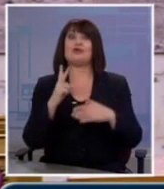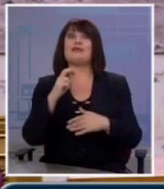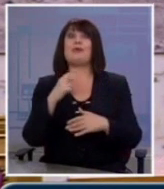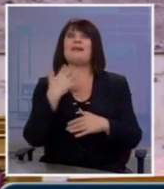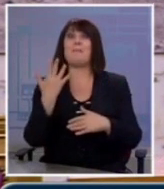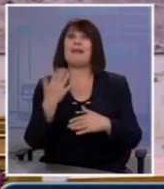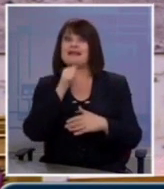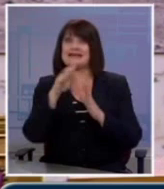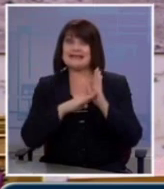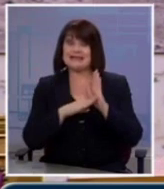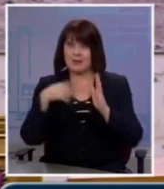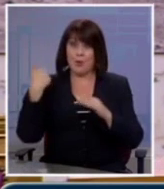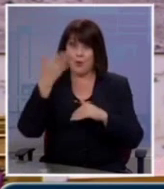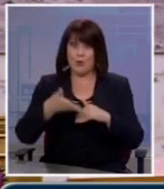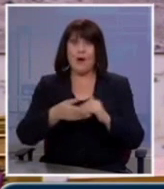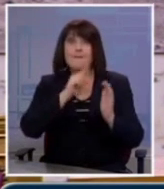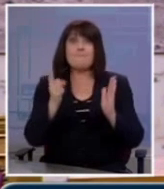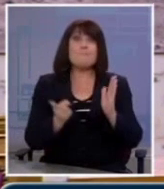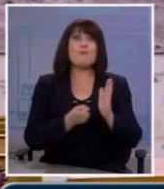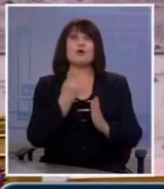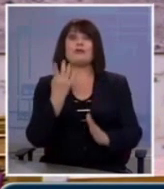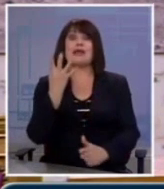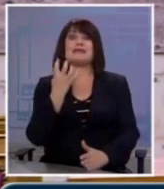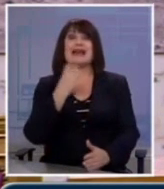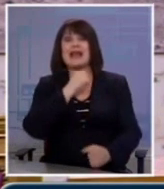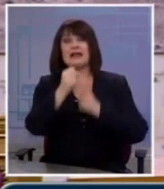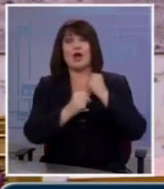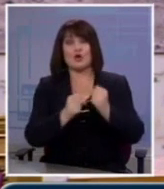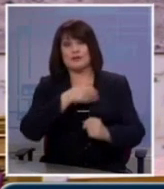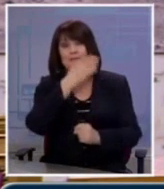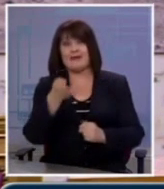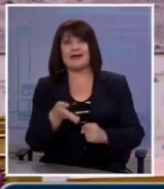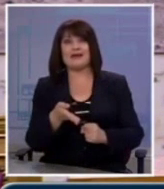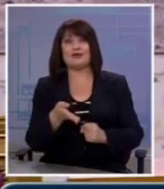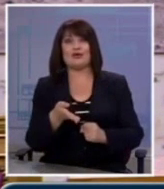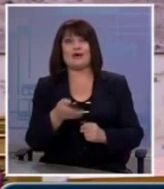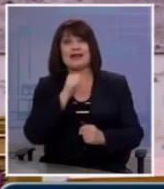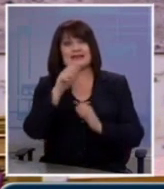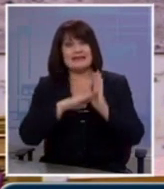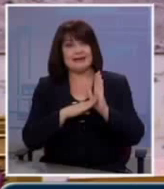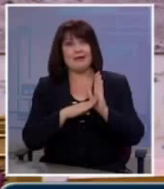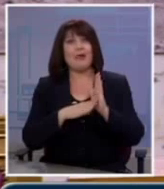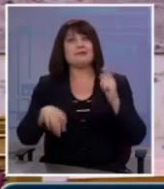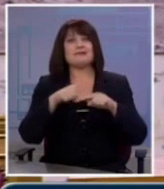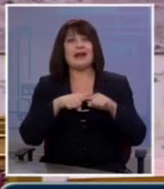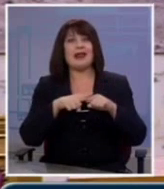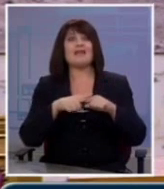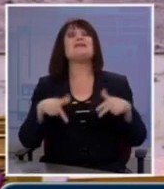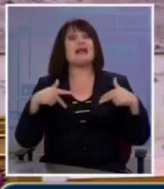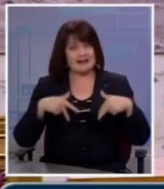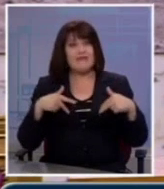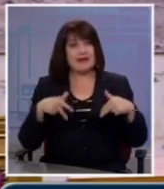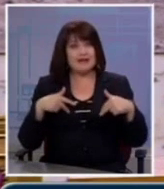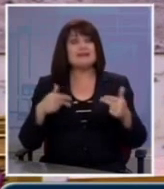1975 είναι η πρώτη φορά στα 40 χρόνια ισχύως του Συντάγματος που